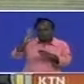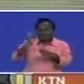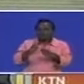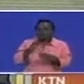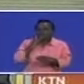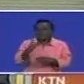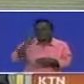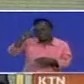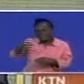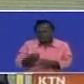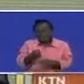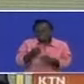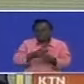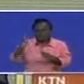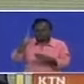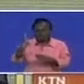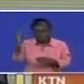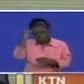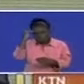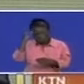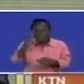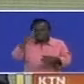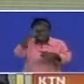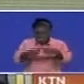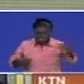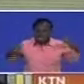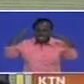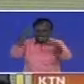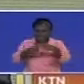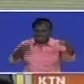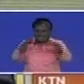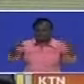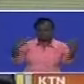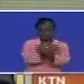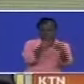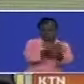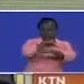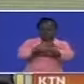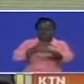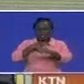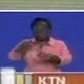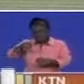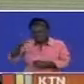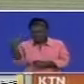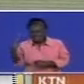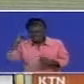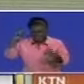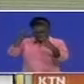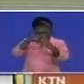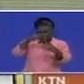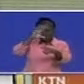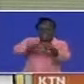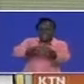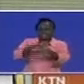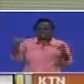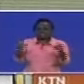400,000 wa mtihani wa kidato cha 4. Mwaka baada ya mwaka, shule kadhaa huwa na wanafunzi ambao wanaolenga kupata cheti tu, na